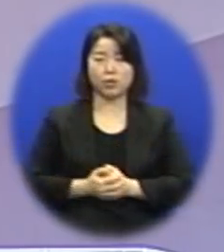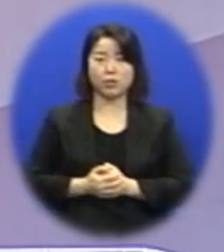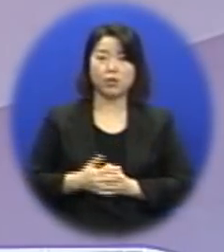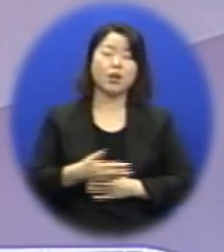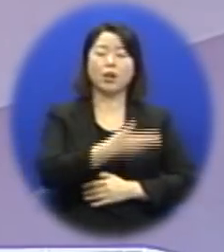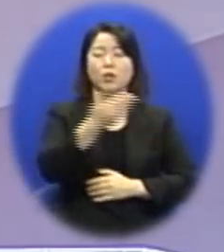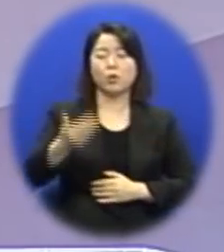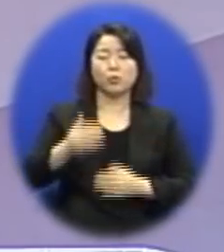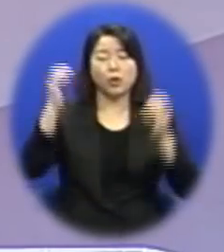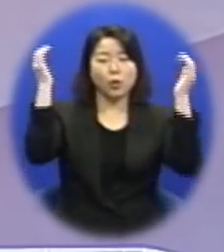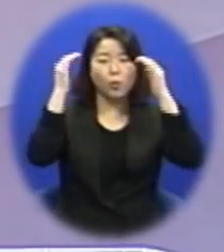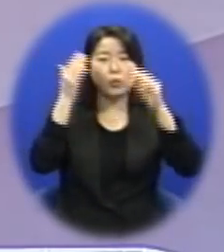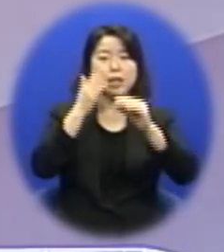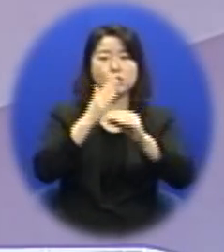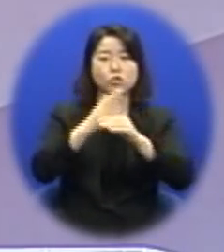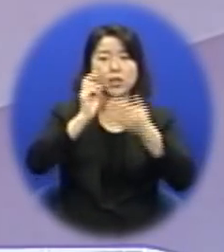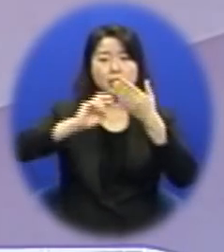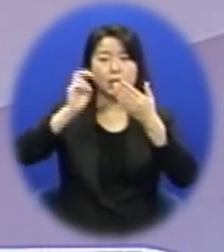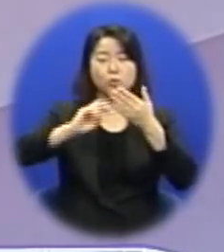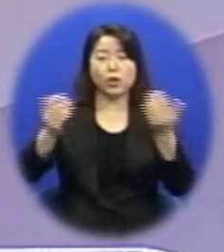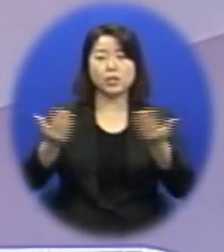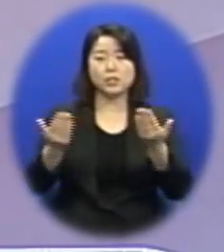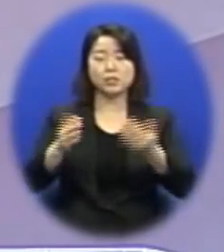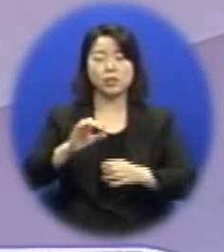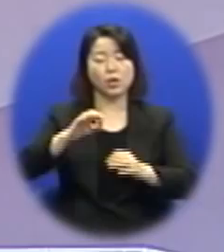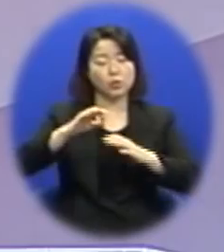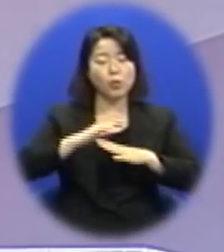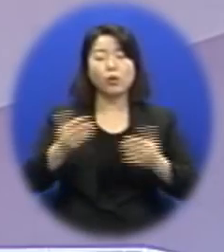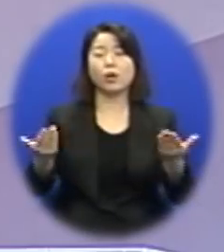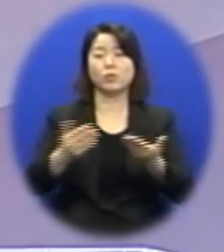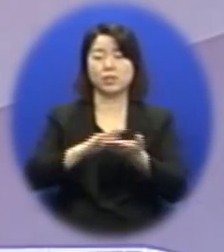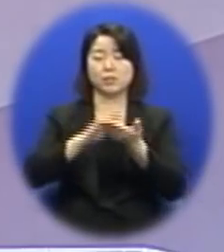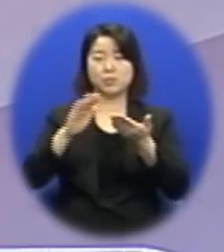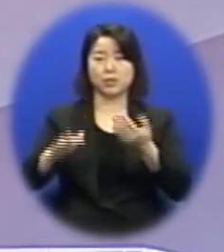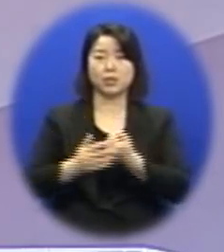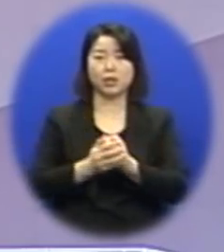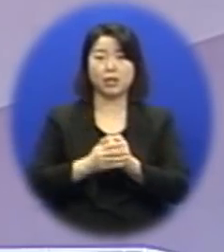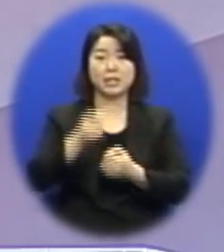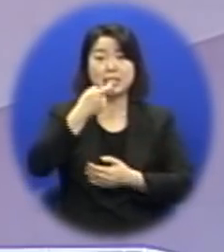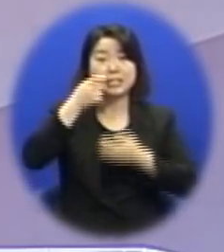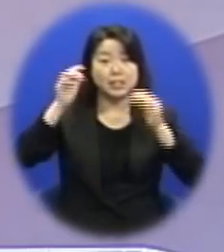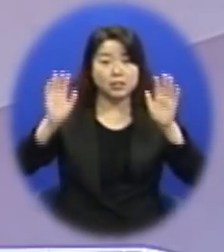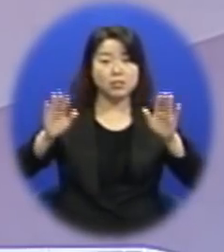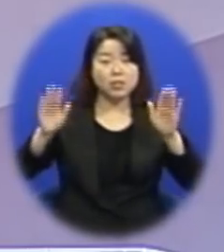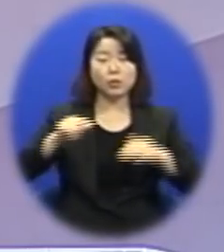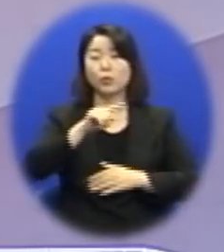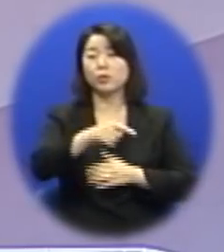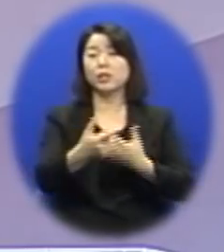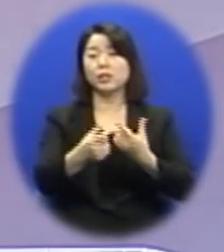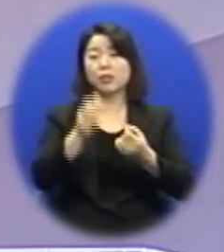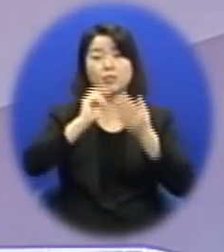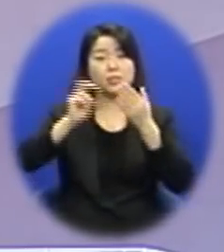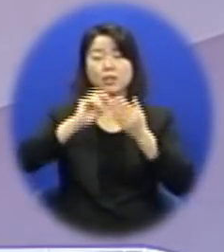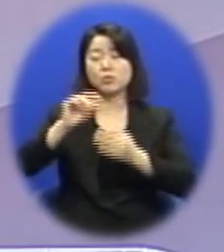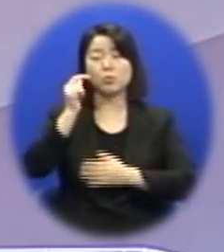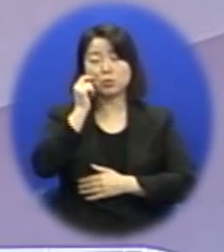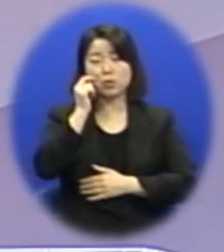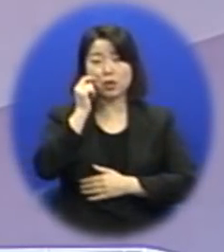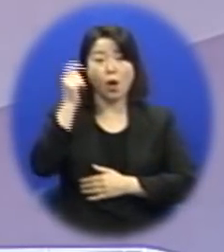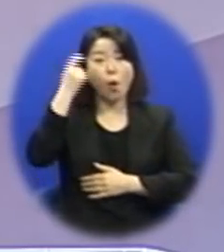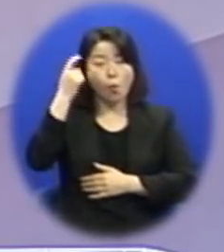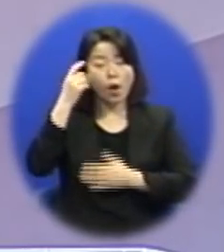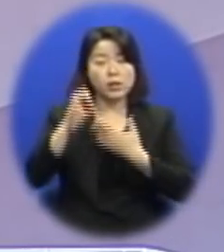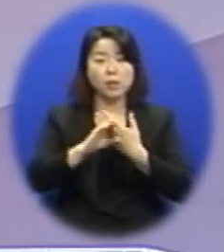여러분 고난 중에 찬송하는 일은요 정말 놀라운 일이에요 천사도 그런 찬송은 못 해요 왜 왜 그들은